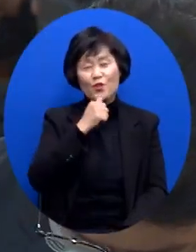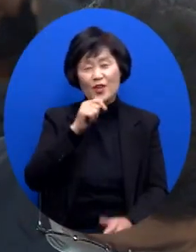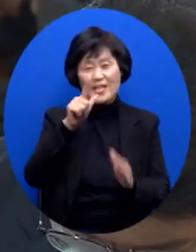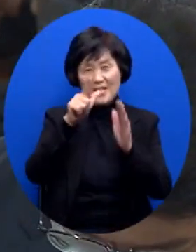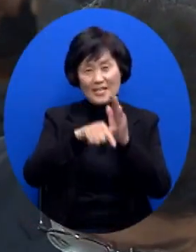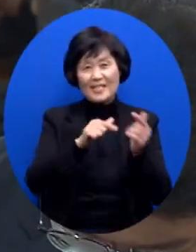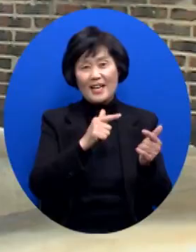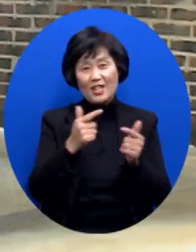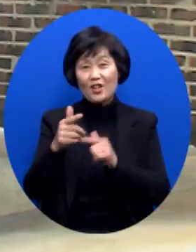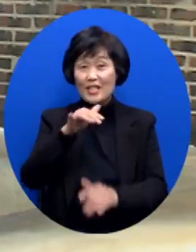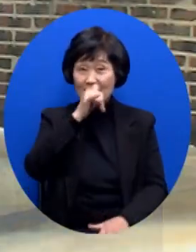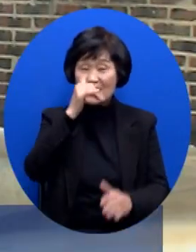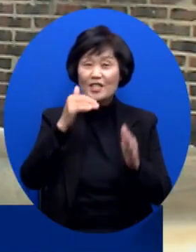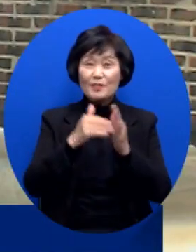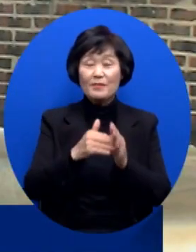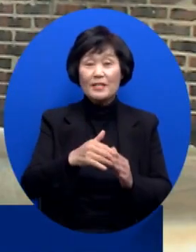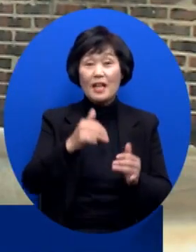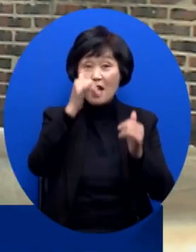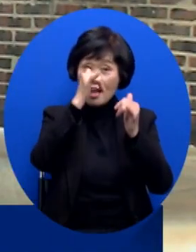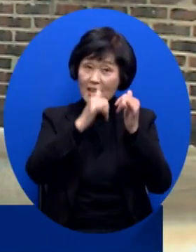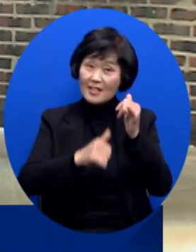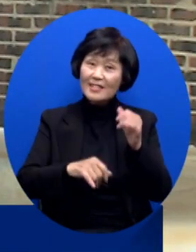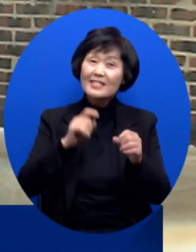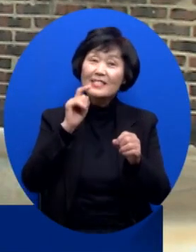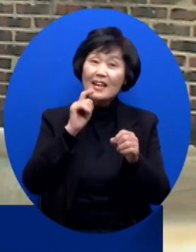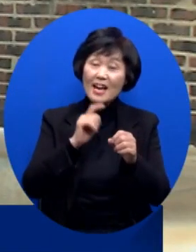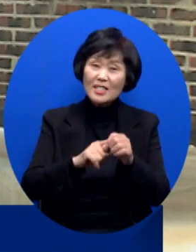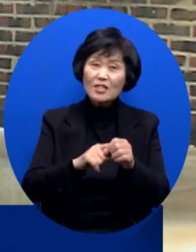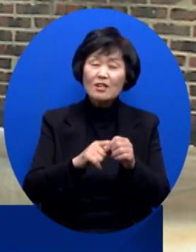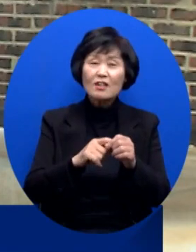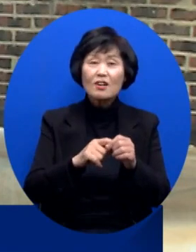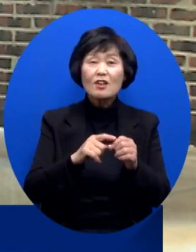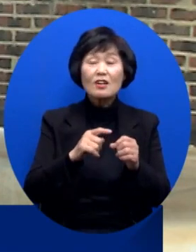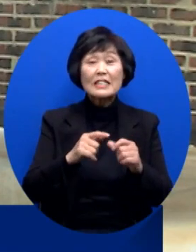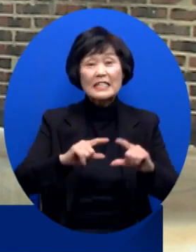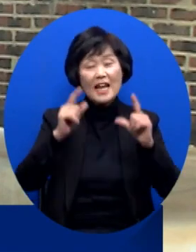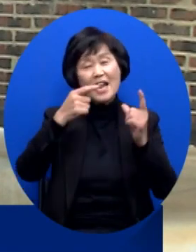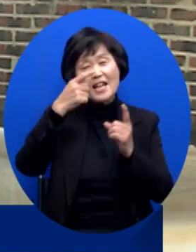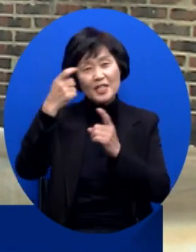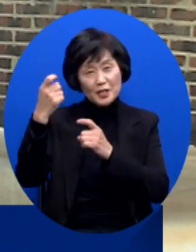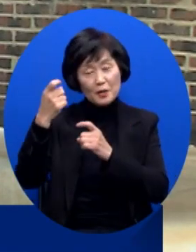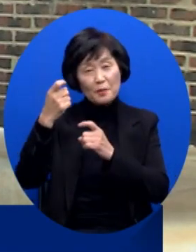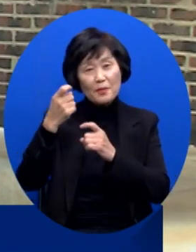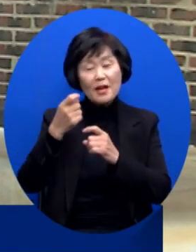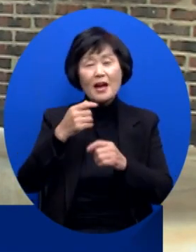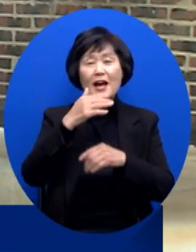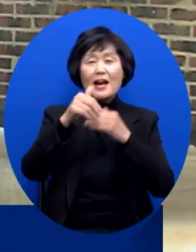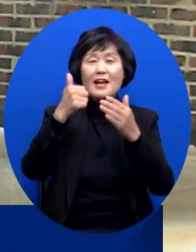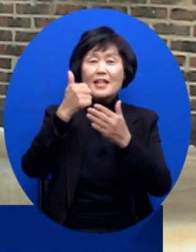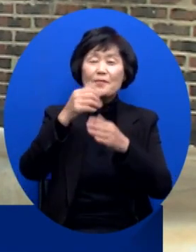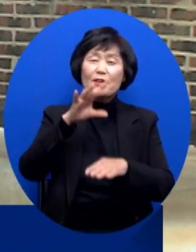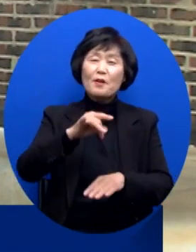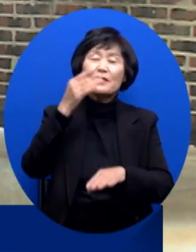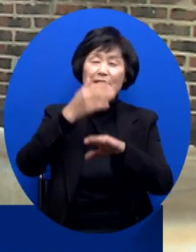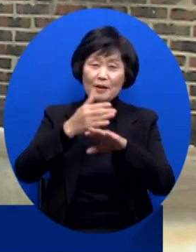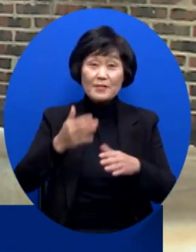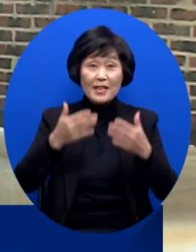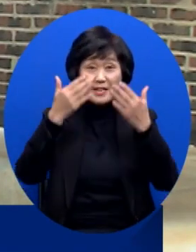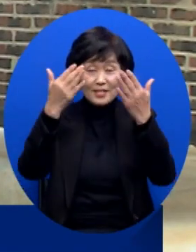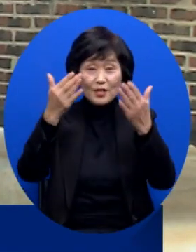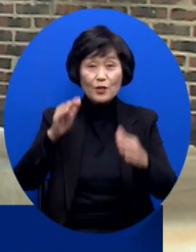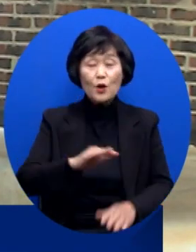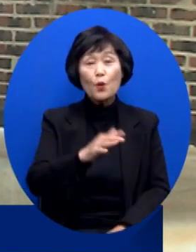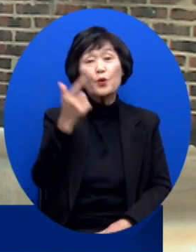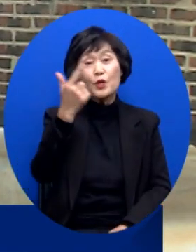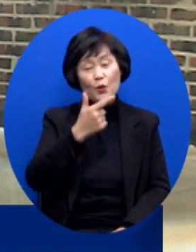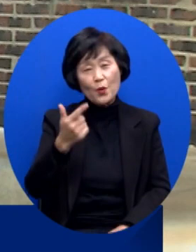진행했습니다. 역사적인 예배를 기념을 맞이해서 먼저 하나님 앞에 감사를 드리고 우리 소래노회가